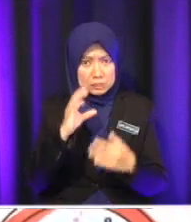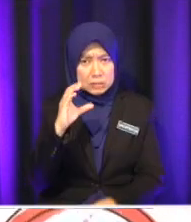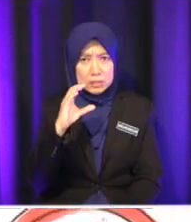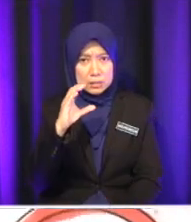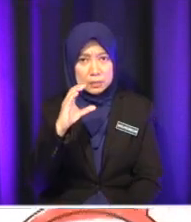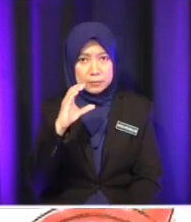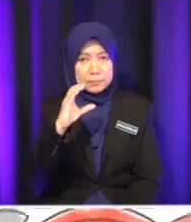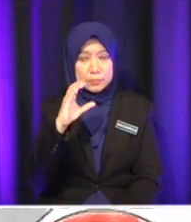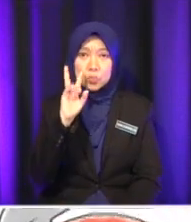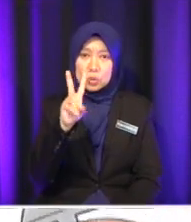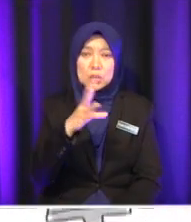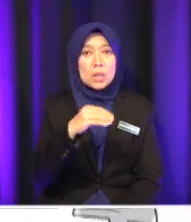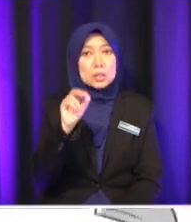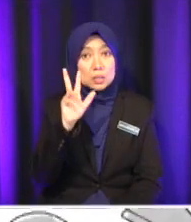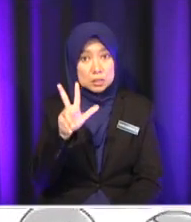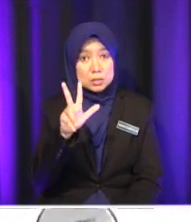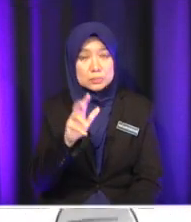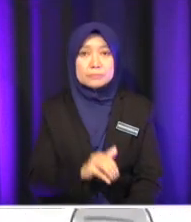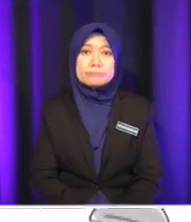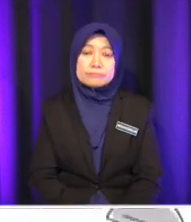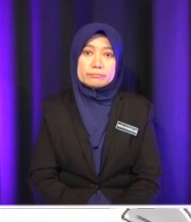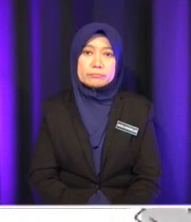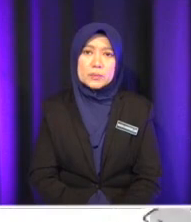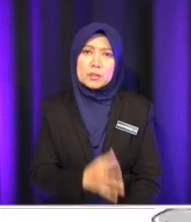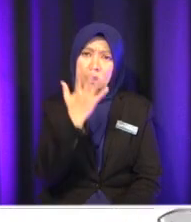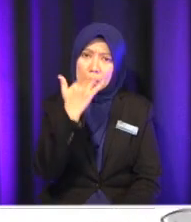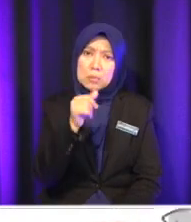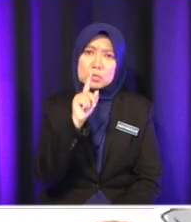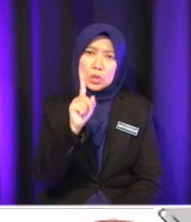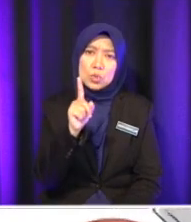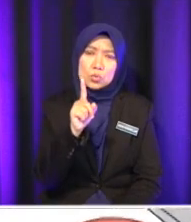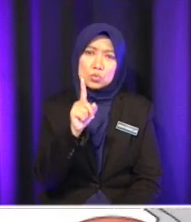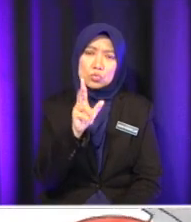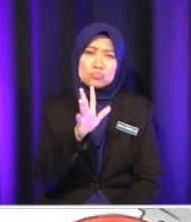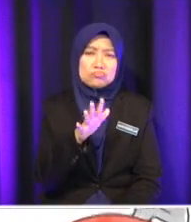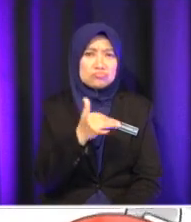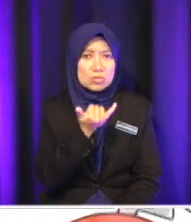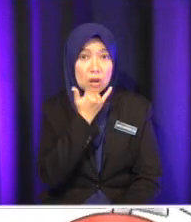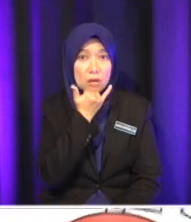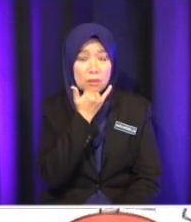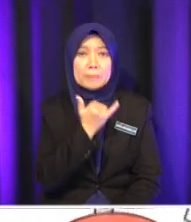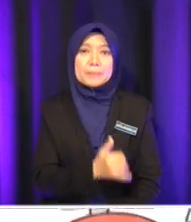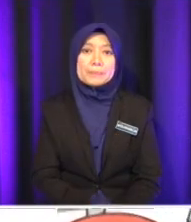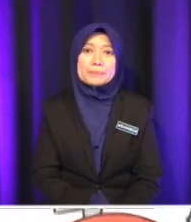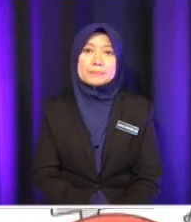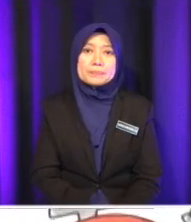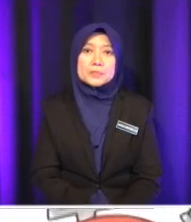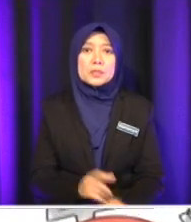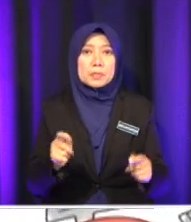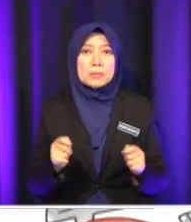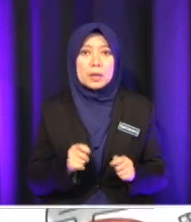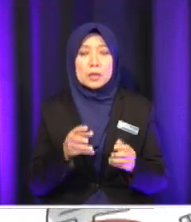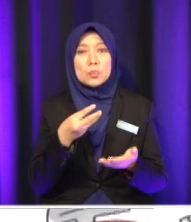dan tiga dua dan tiga kenapa Yang satu tuh kita rasa salah Din penerimaan